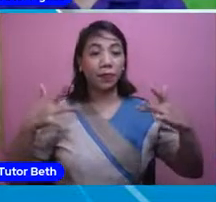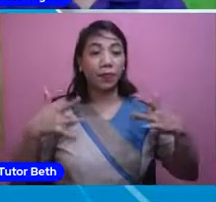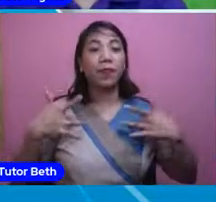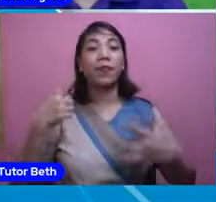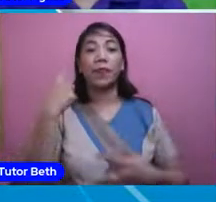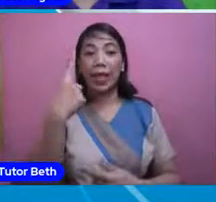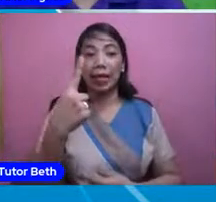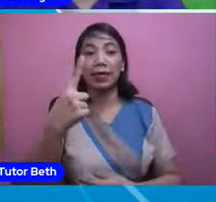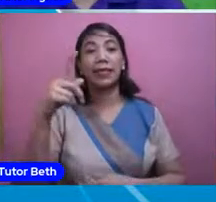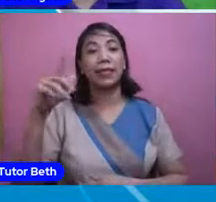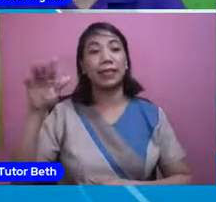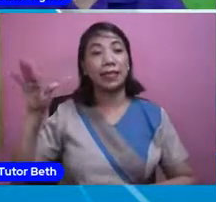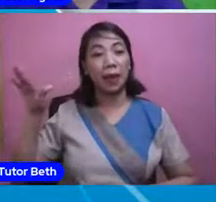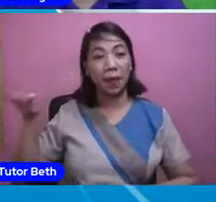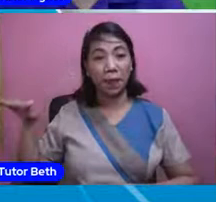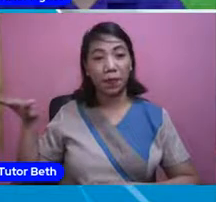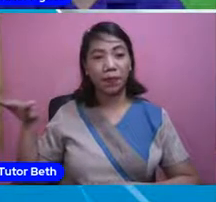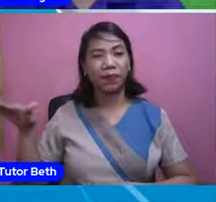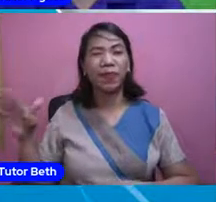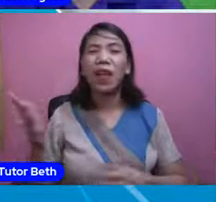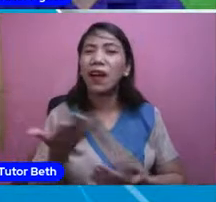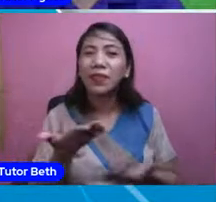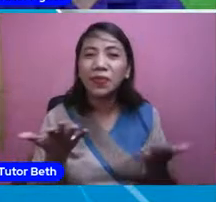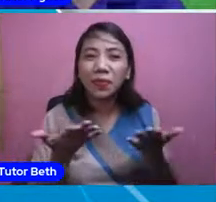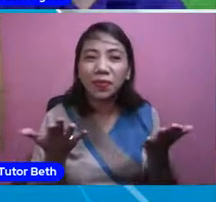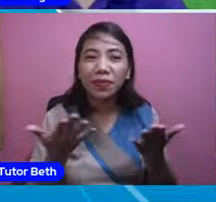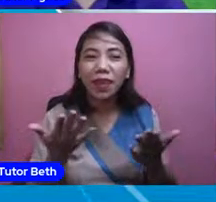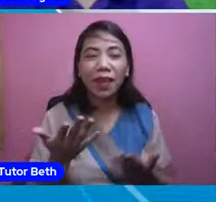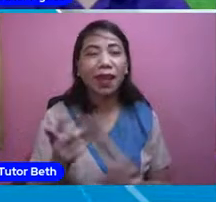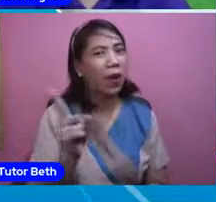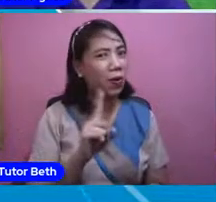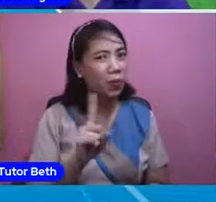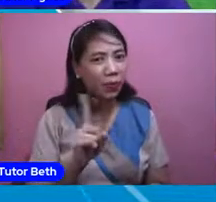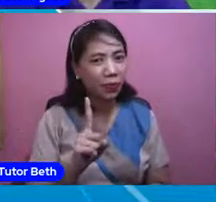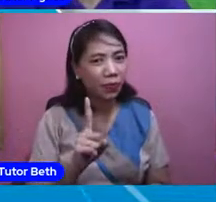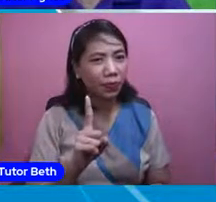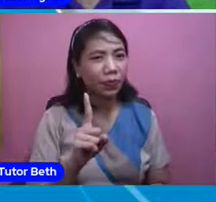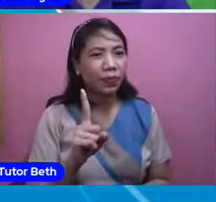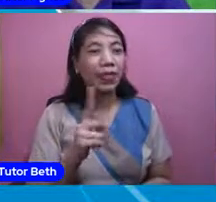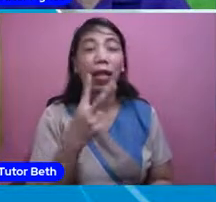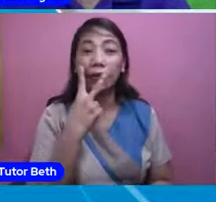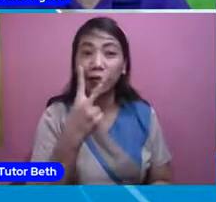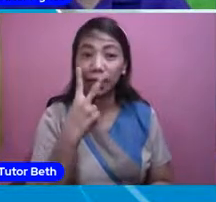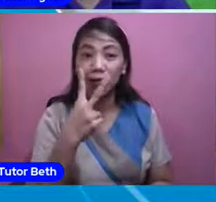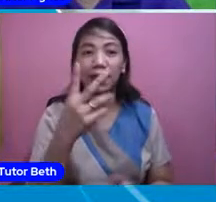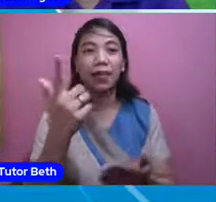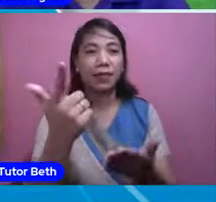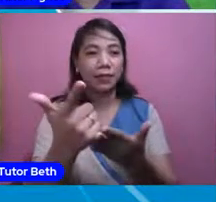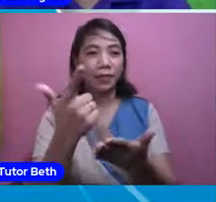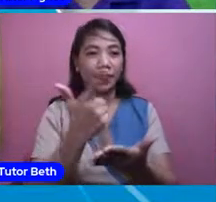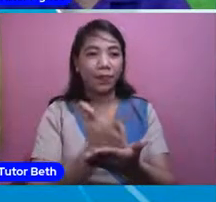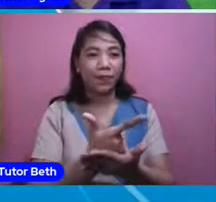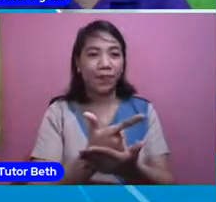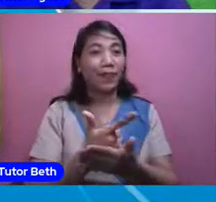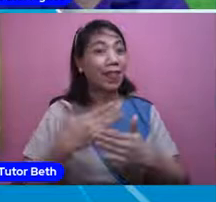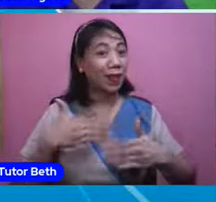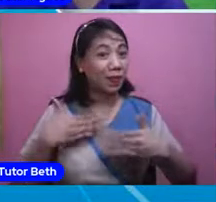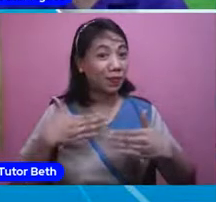bata. Ano kaya ang nakapaloob dito sa araling na ito? Okay, na ba kayong malaman kung ano yung